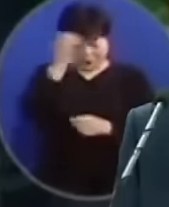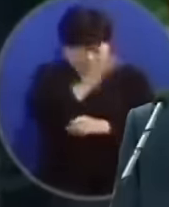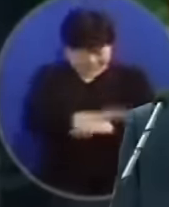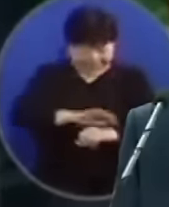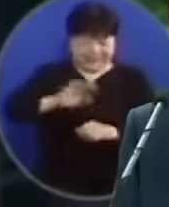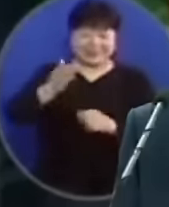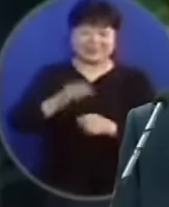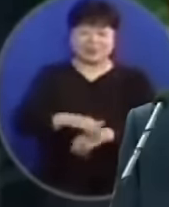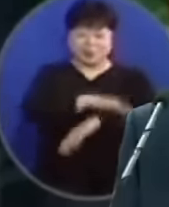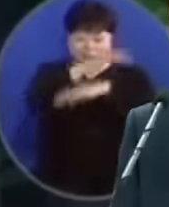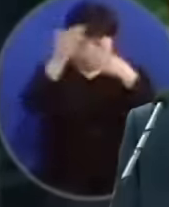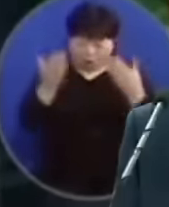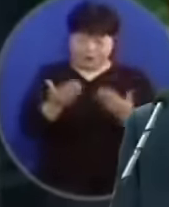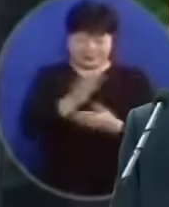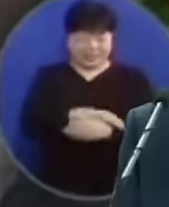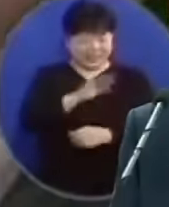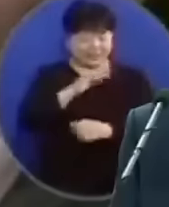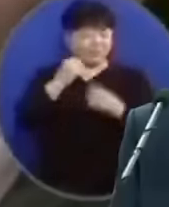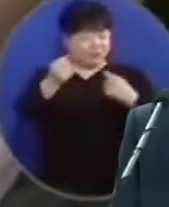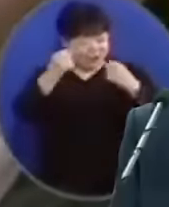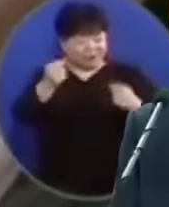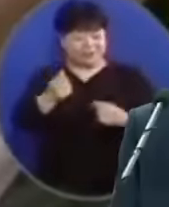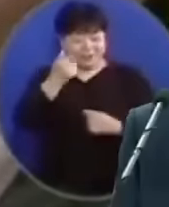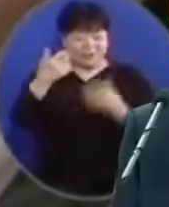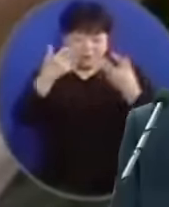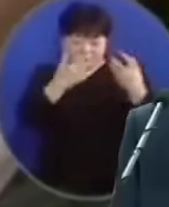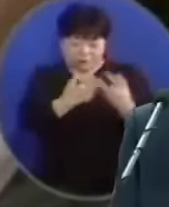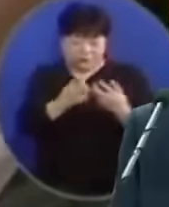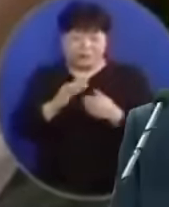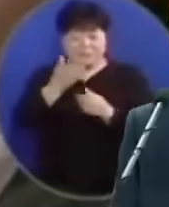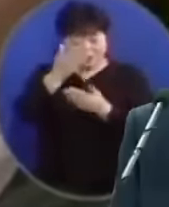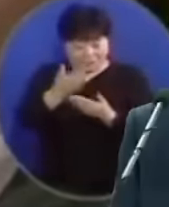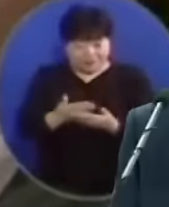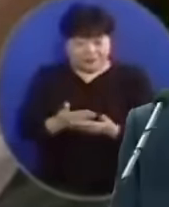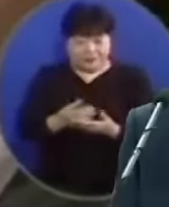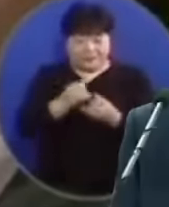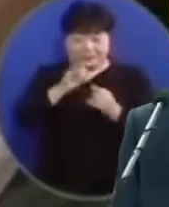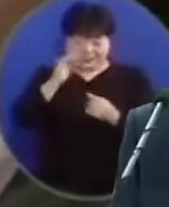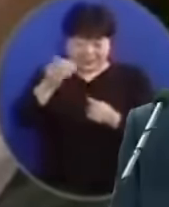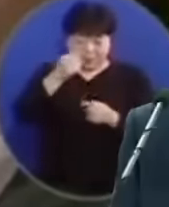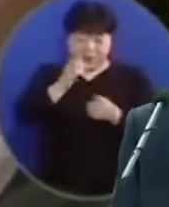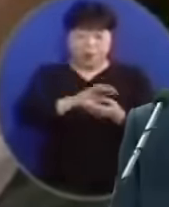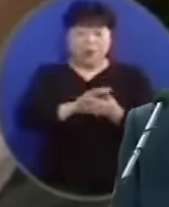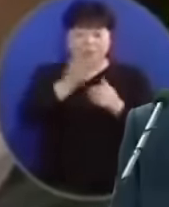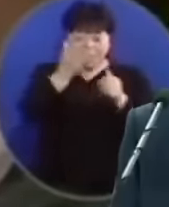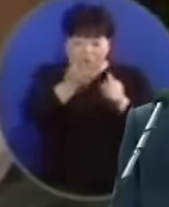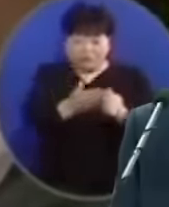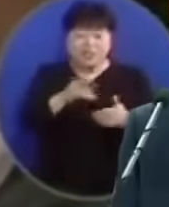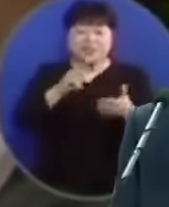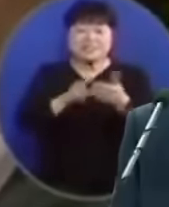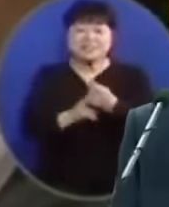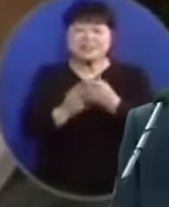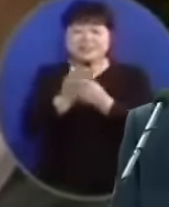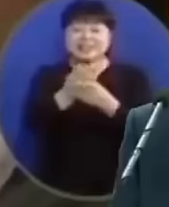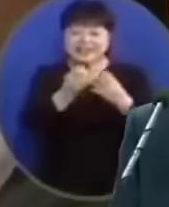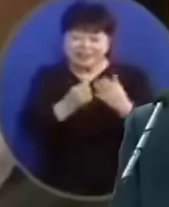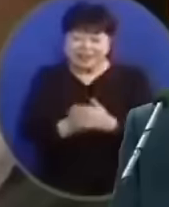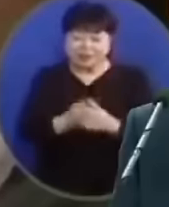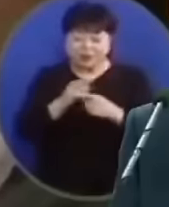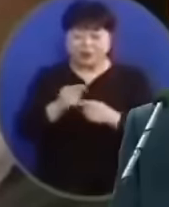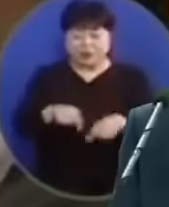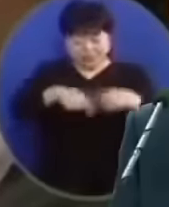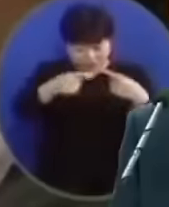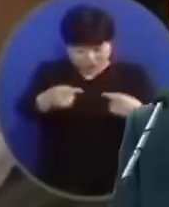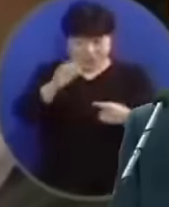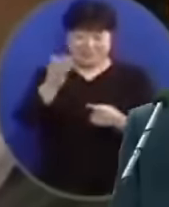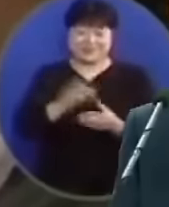되게 하시고 범사에 잘 되고 강건하고 생명을 얻되 넘치게 얻는 새 사람으로 변화시키는 기적이 일어나기 때문에 교회